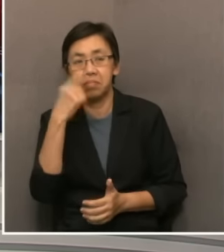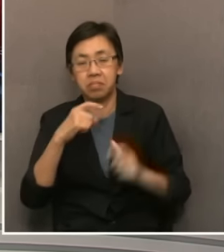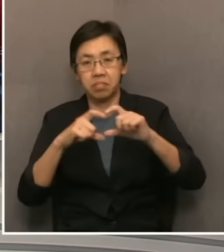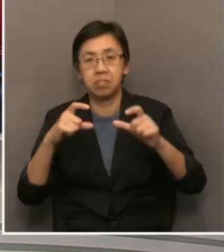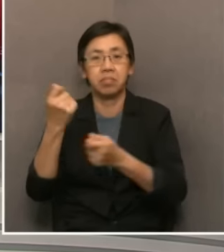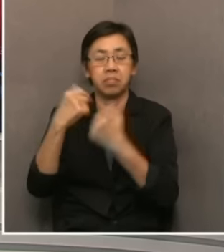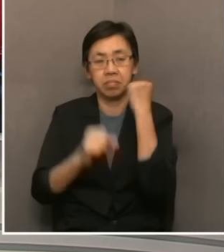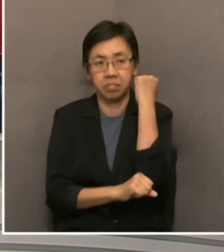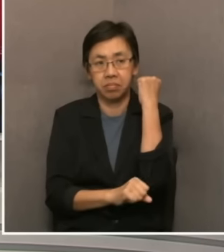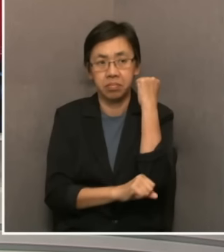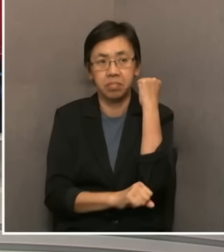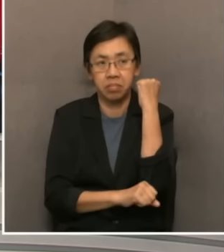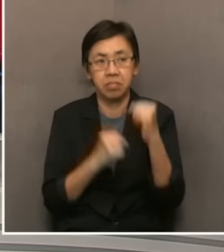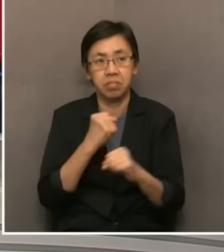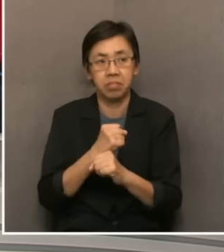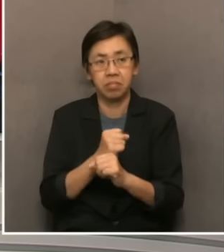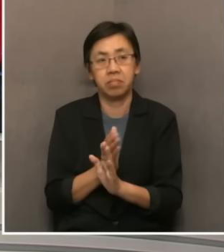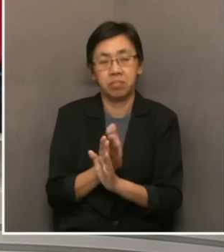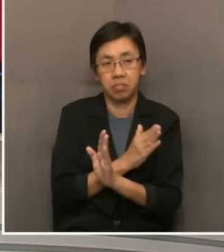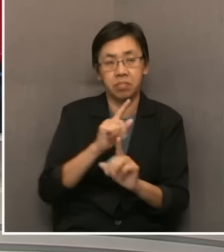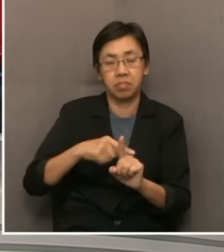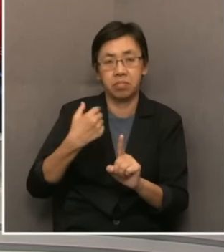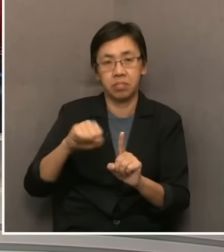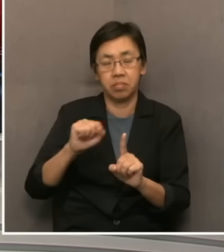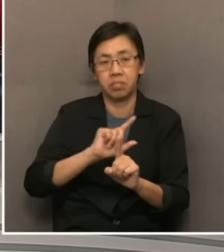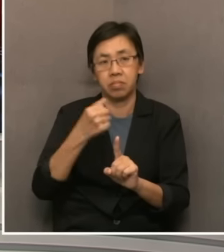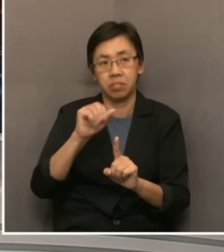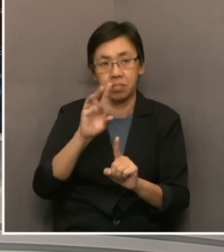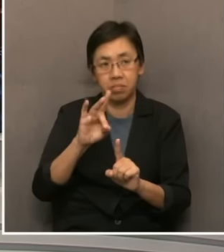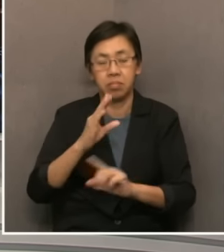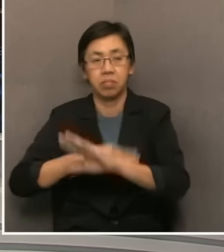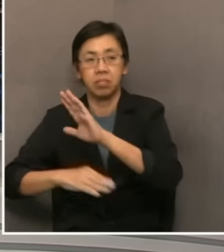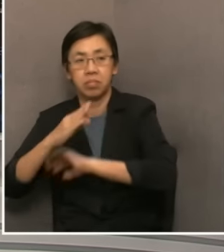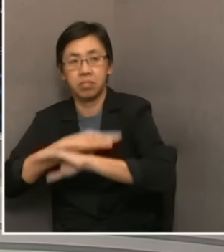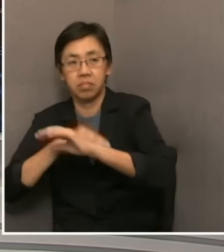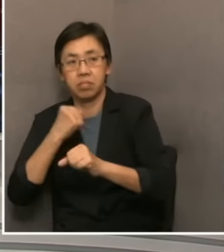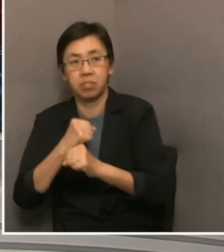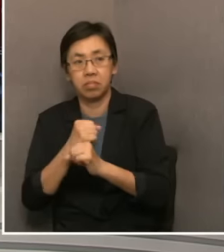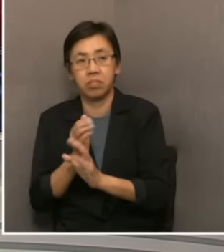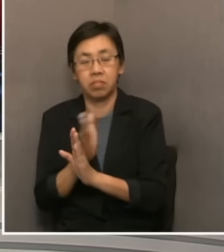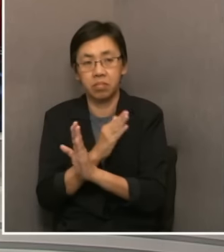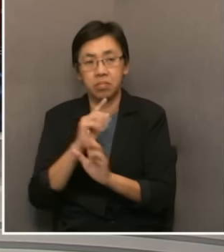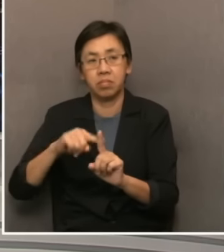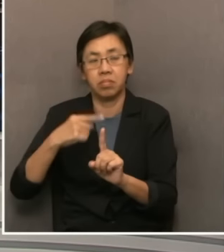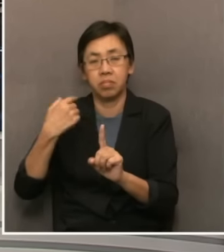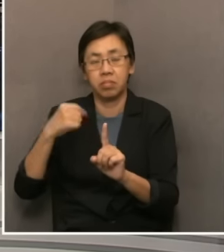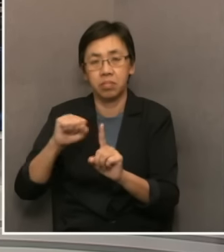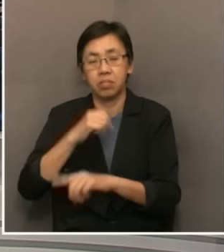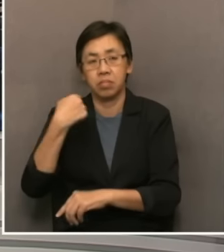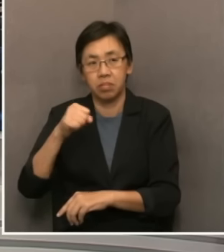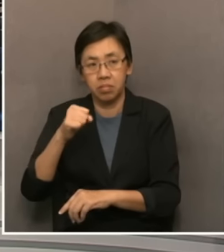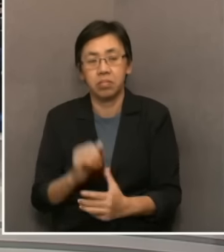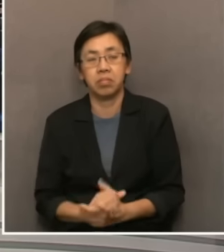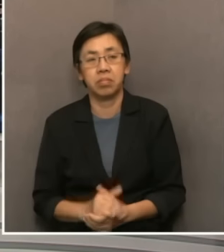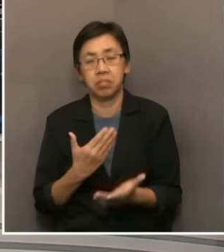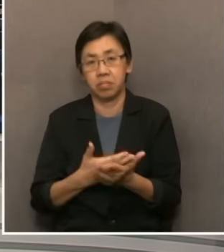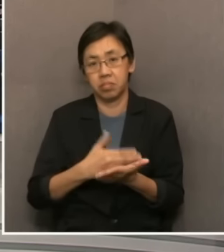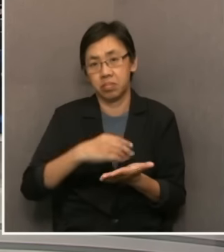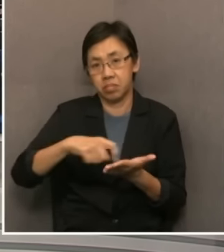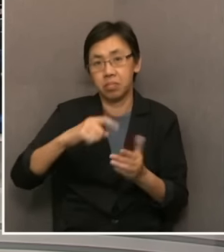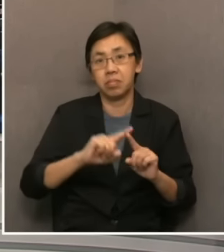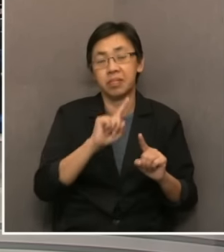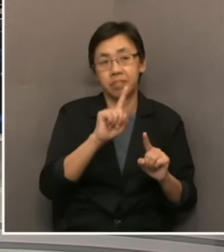ค่ะจะต้องดำเนินการก่อนวันที่18ตุลาคมและผู้พิการดำเนินการก่อนวันที่10ตุลาคมนะคะเพราะฉะนั้นในการโอนเงินรอบแรก